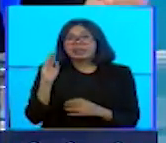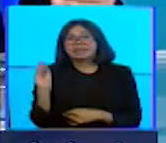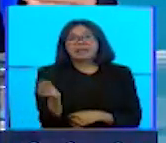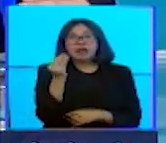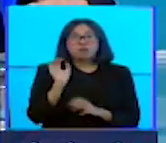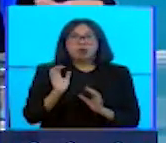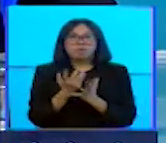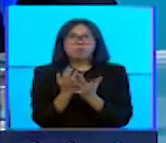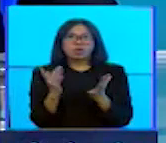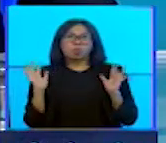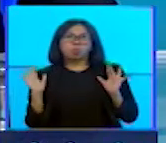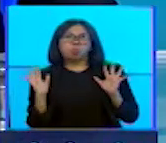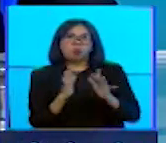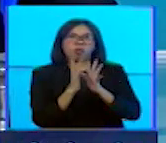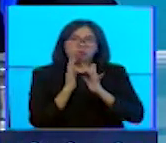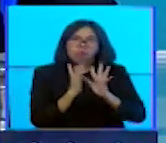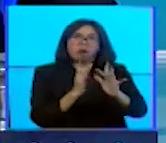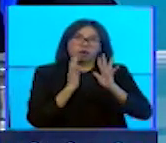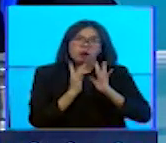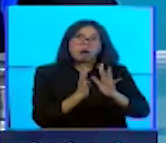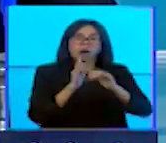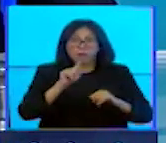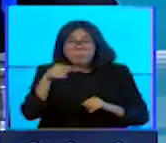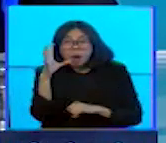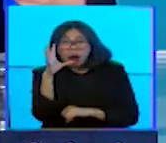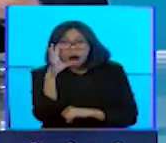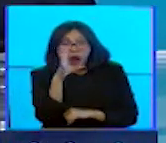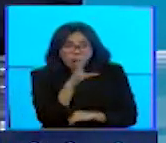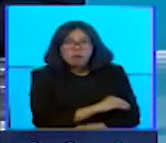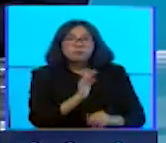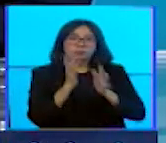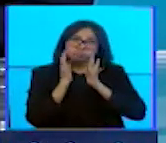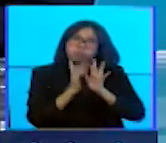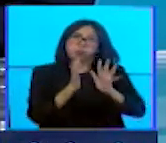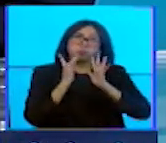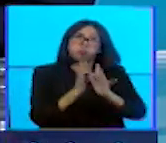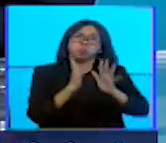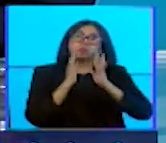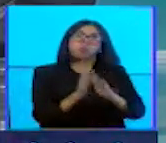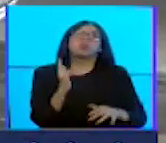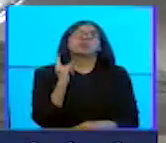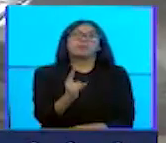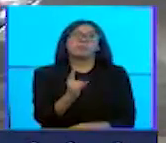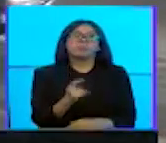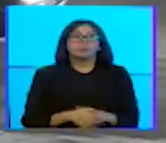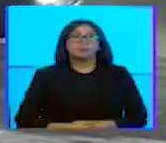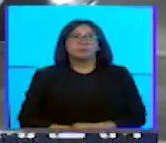Warga rela antre untuk jalani tes COVID di malam hari agar tidak terjadi antrian panjang.